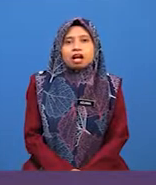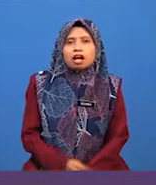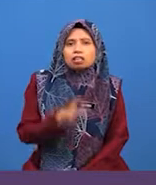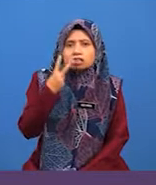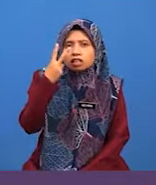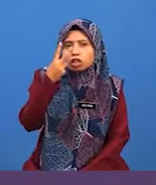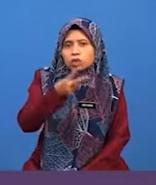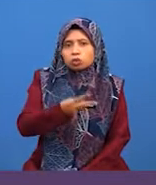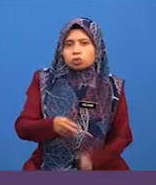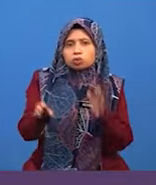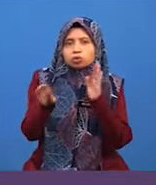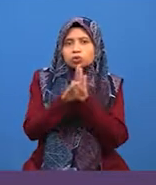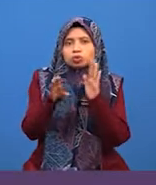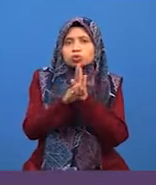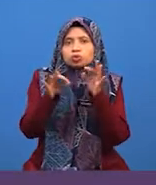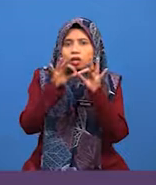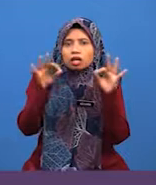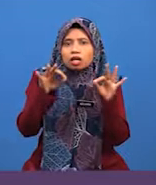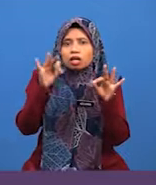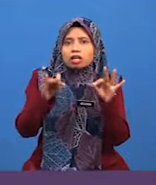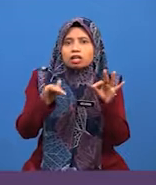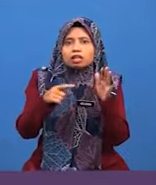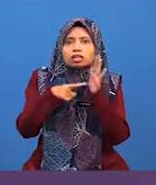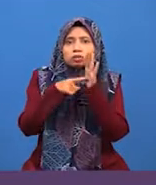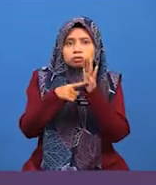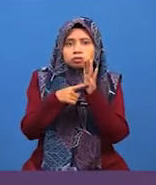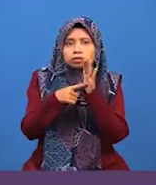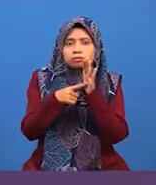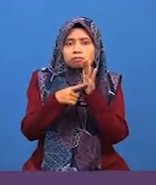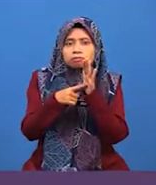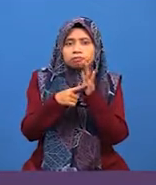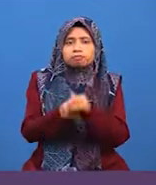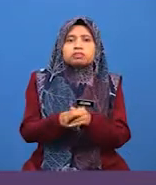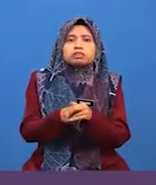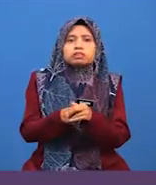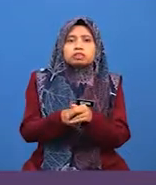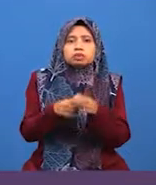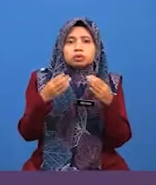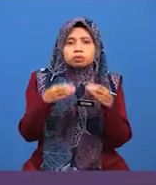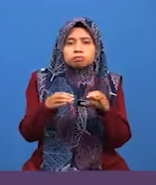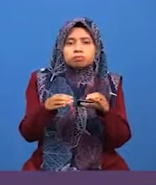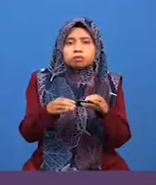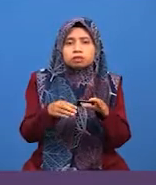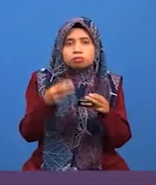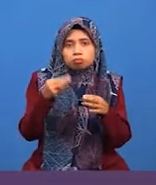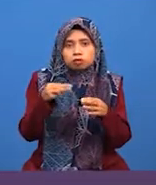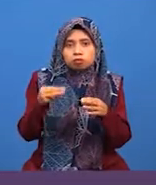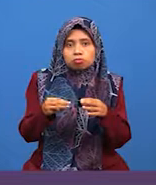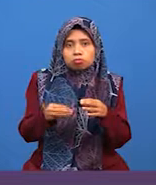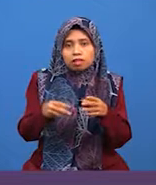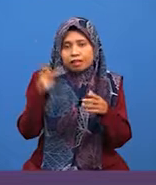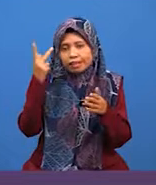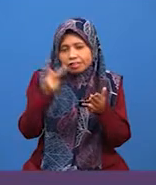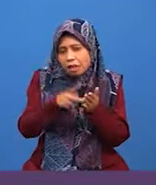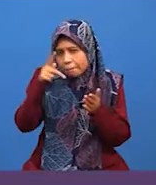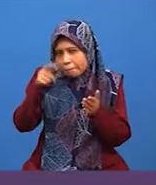Perhatikan contoh-contoh ayat yang dipaparkan. Cuba, murid-murid, kenal pasti